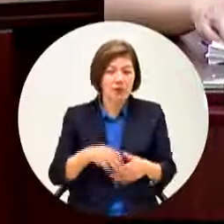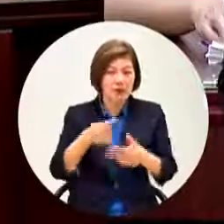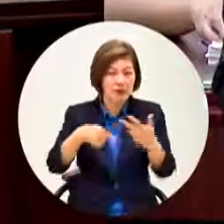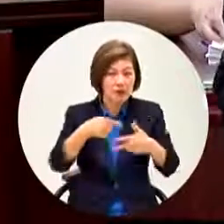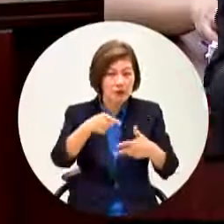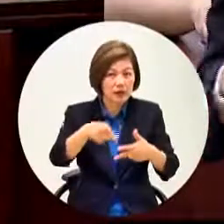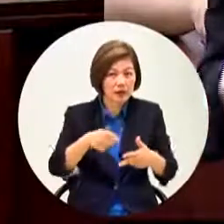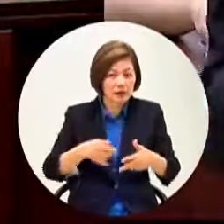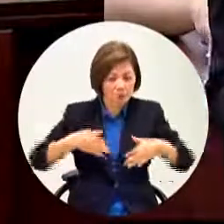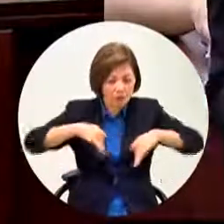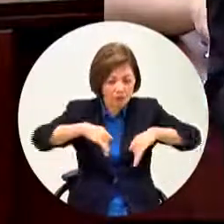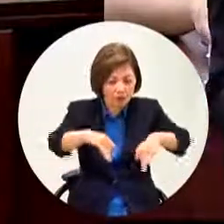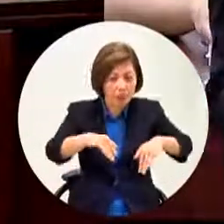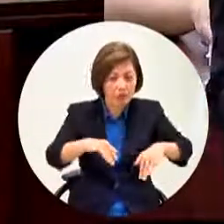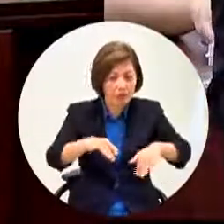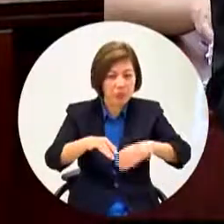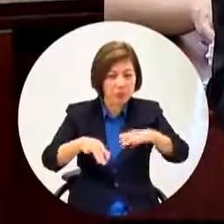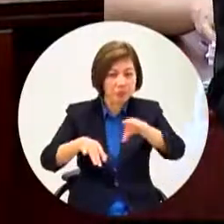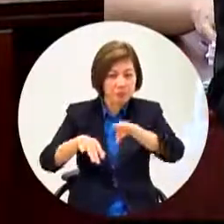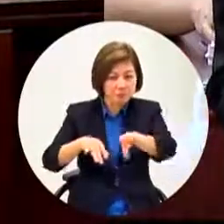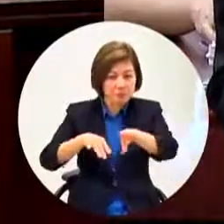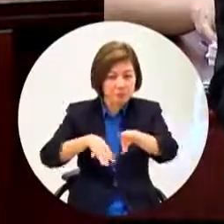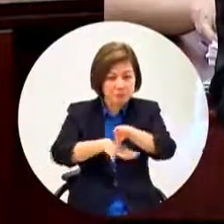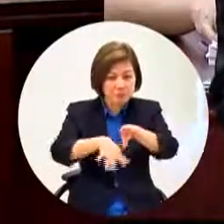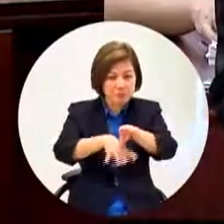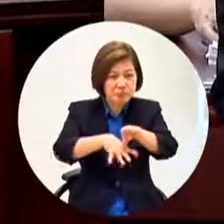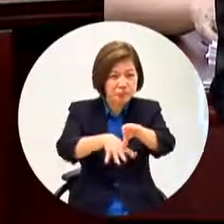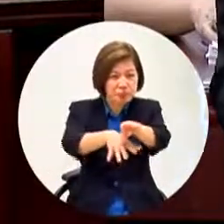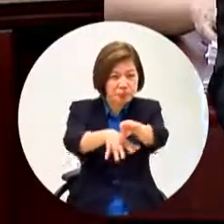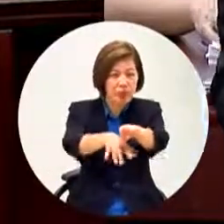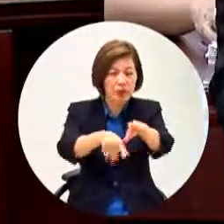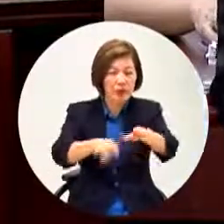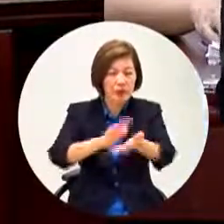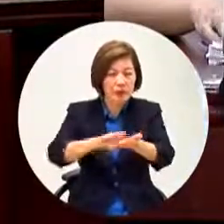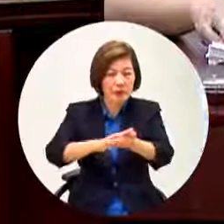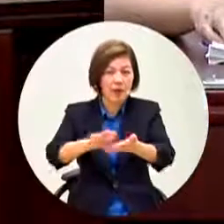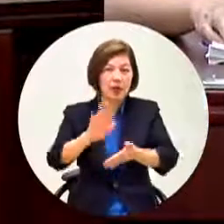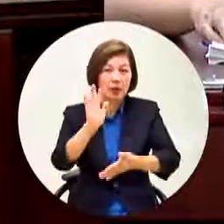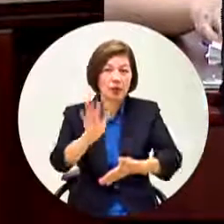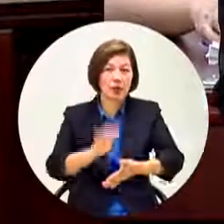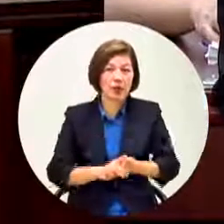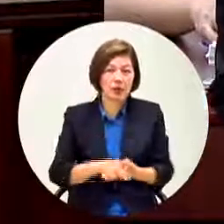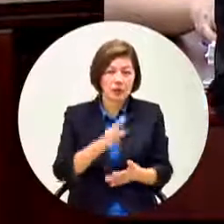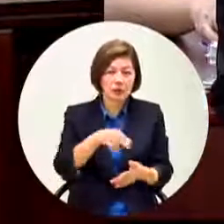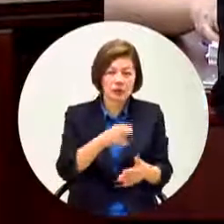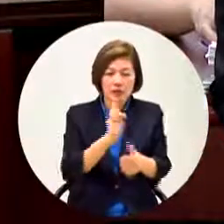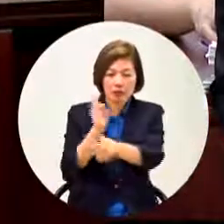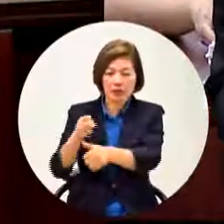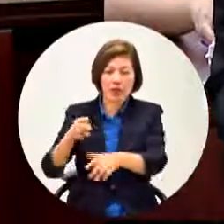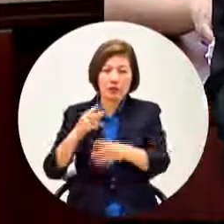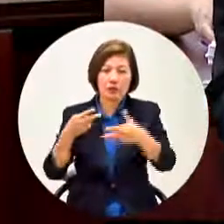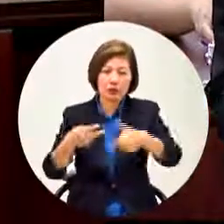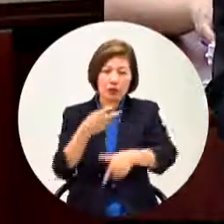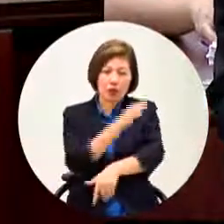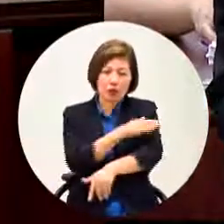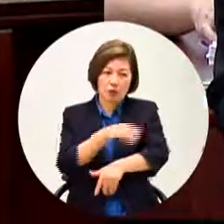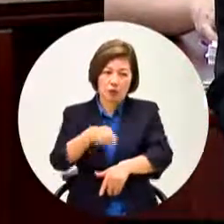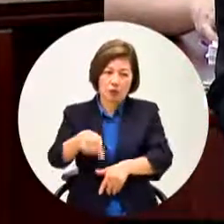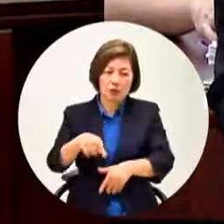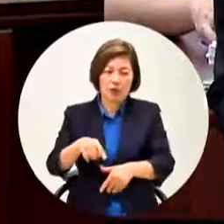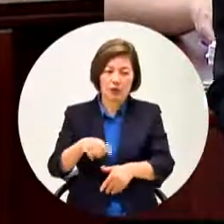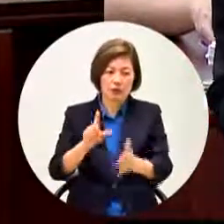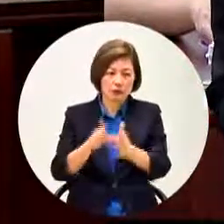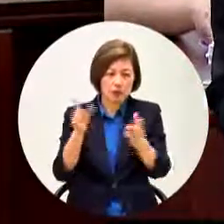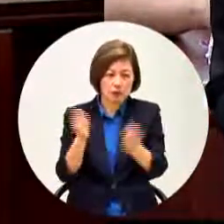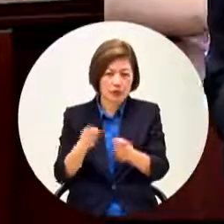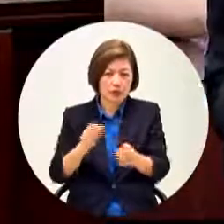小的，还有慢车道这一部分。这个部分我从这个礼拜就把它调过来支援到仁武这边来，希望能够暂时解决所谓